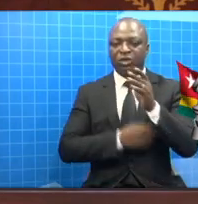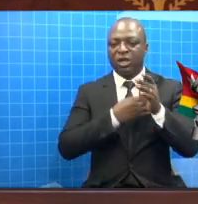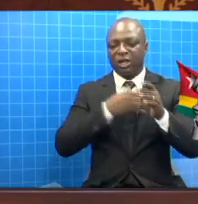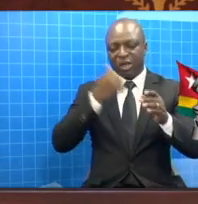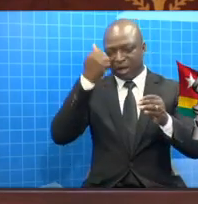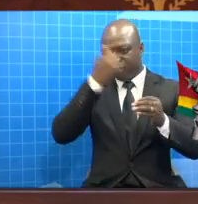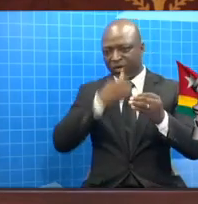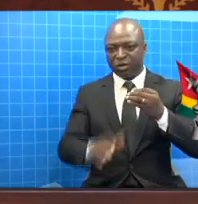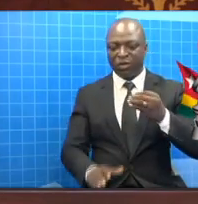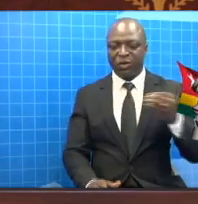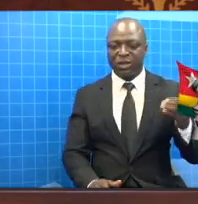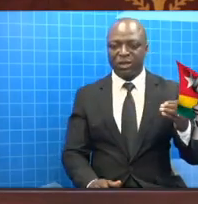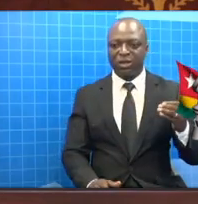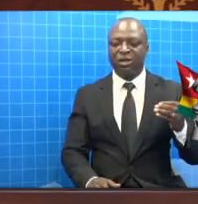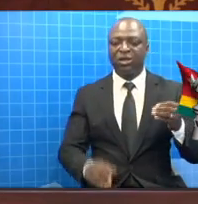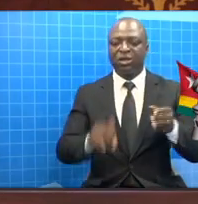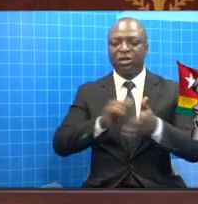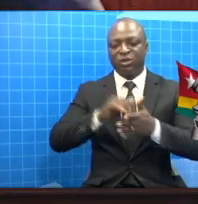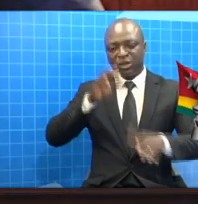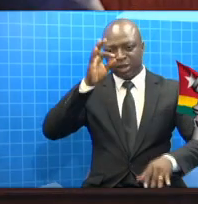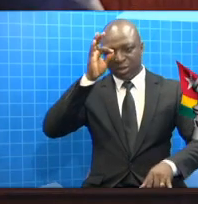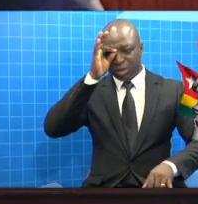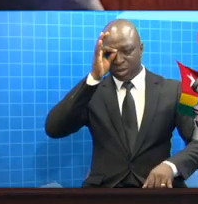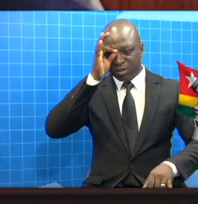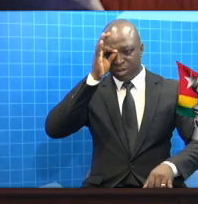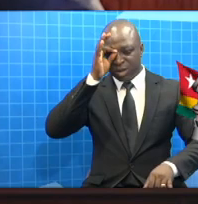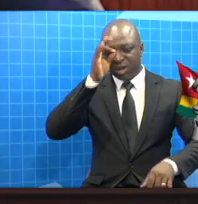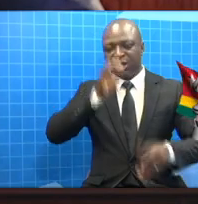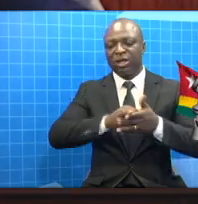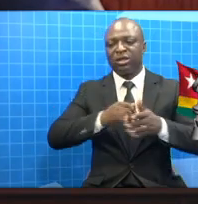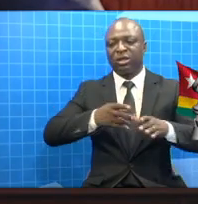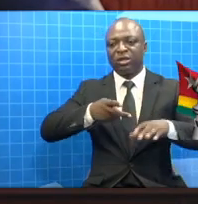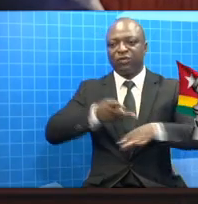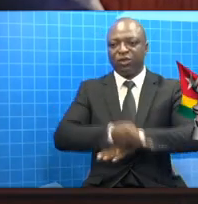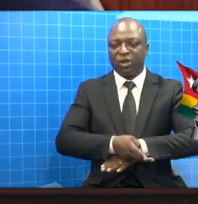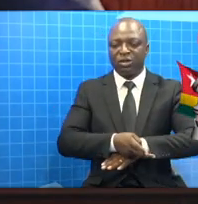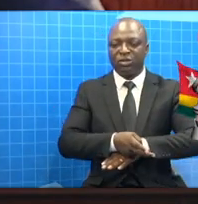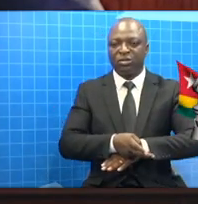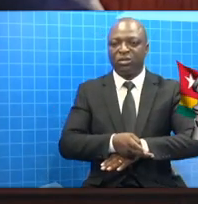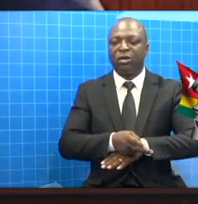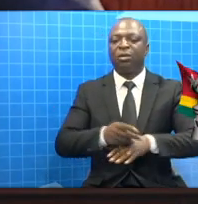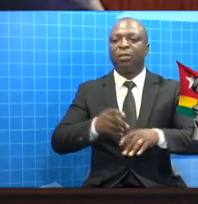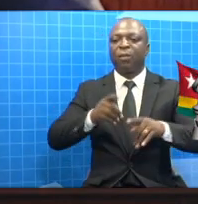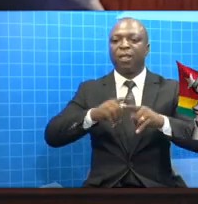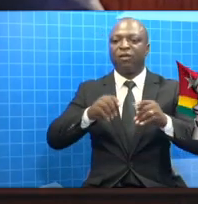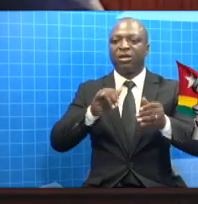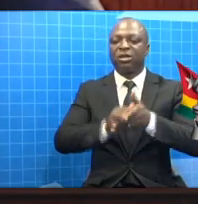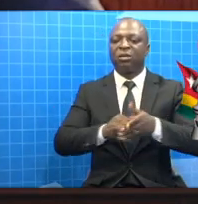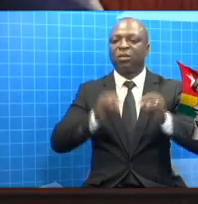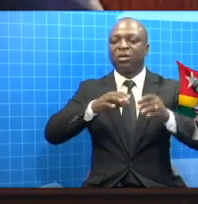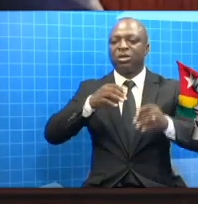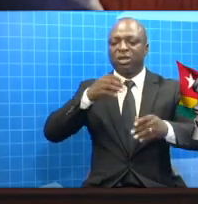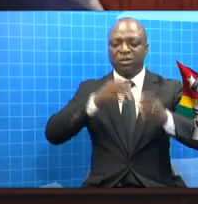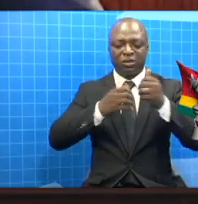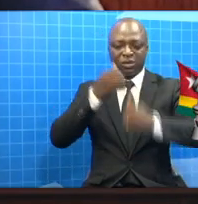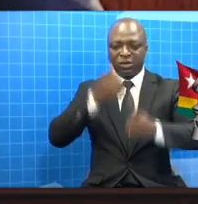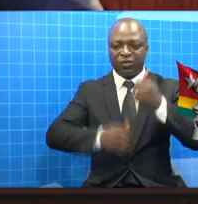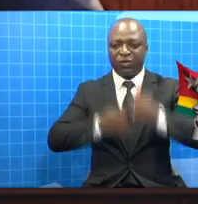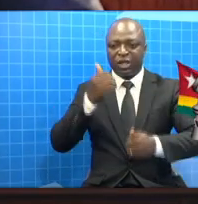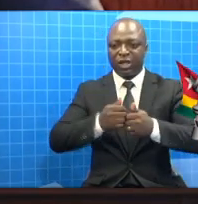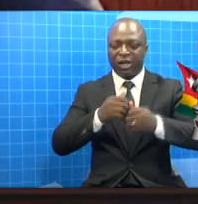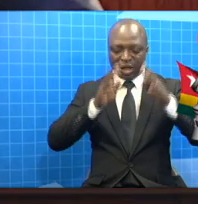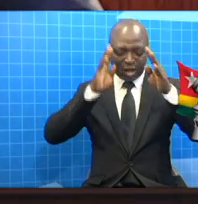sous-régional, le terrorisme et l'extrémisme violent mettent à rude épreuve la quiétude des